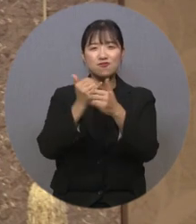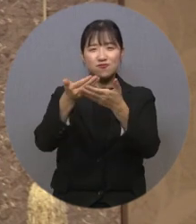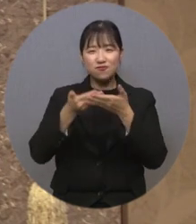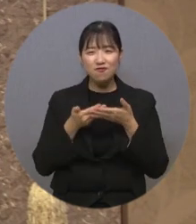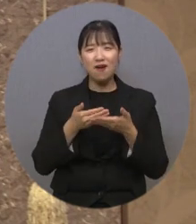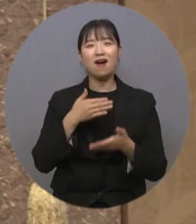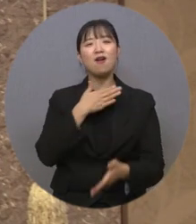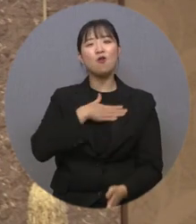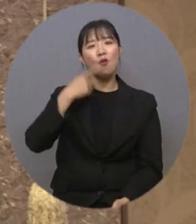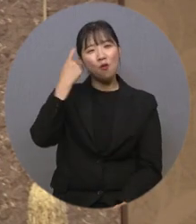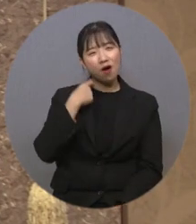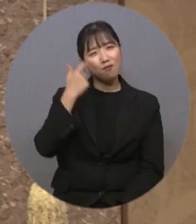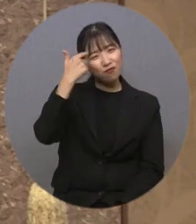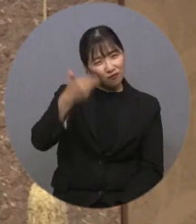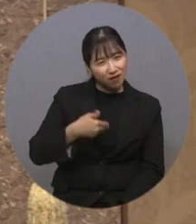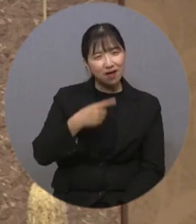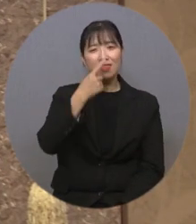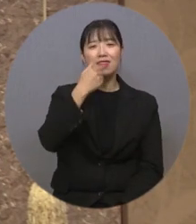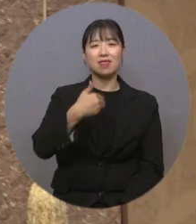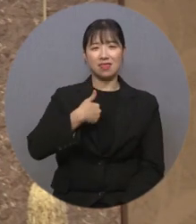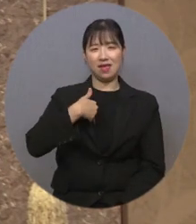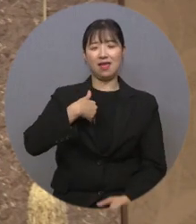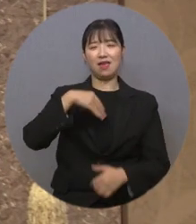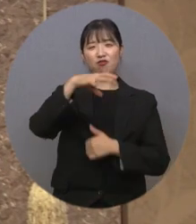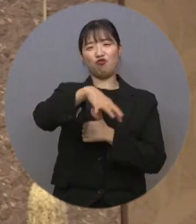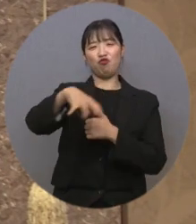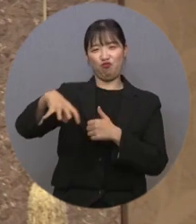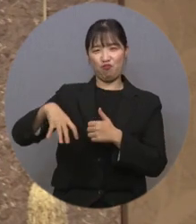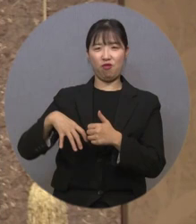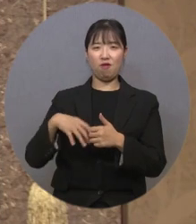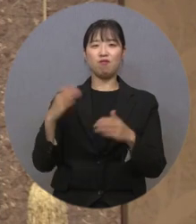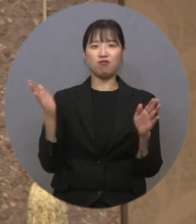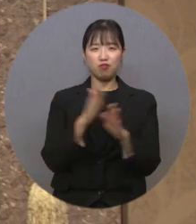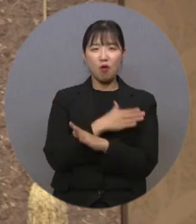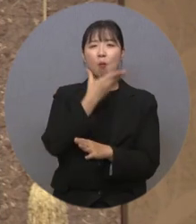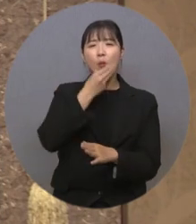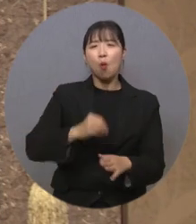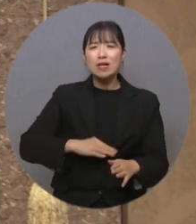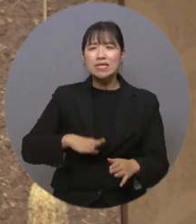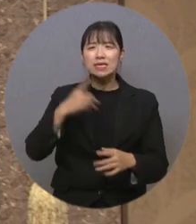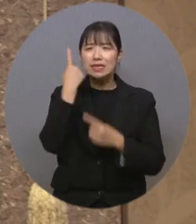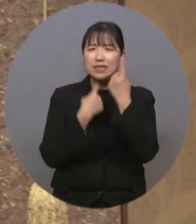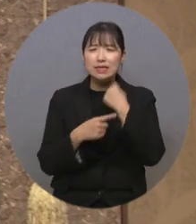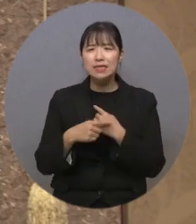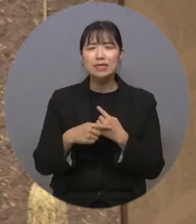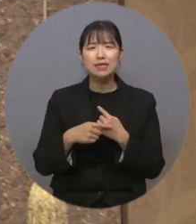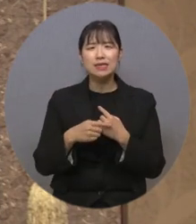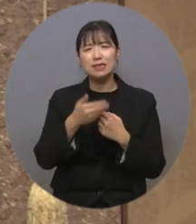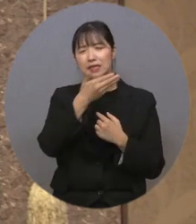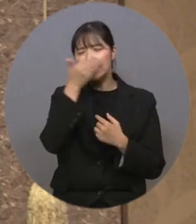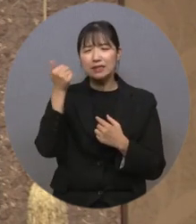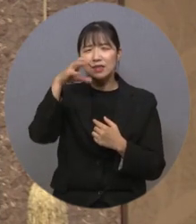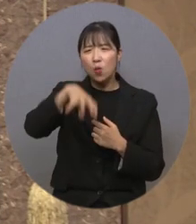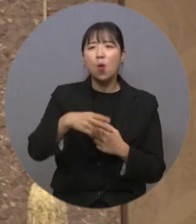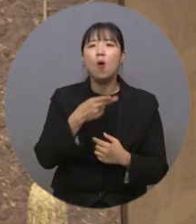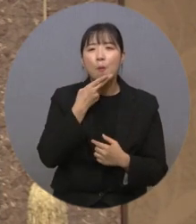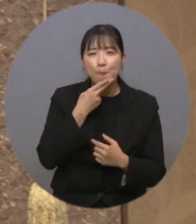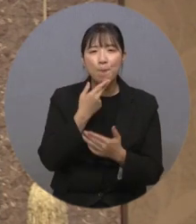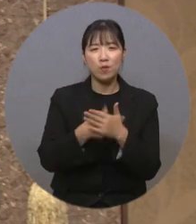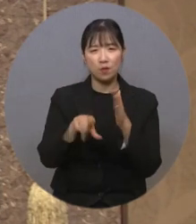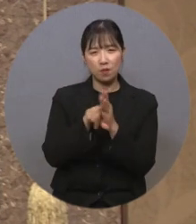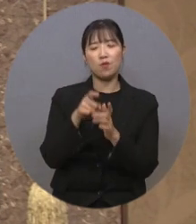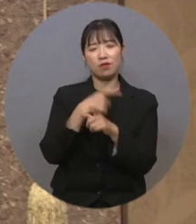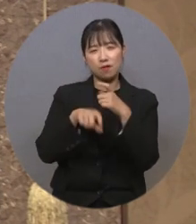말씀 주신다면은 제 주변부터 복지의 사각지대가 없도록 노력하는 그런 의원으로서